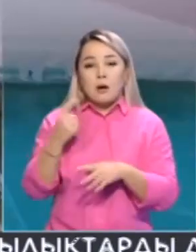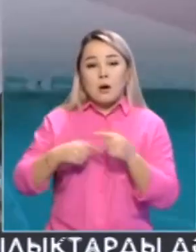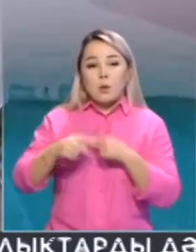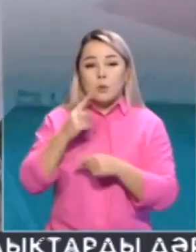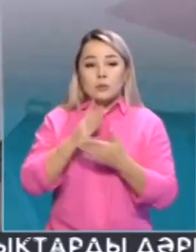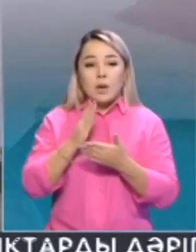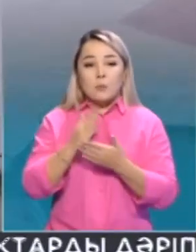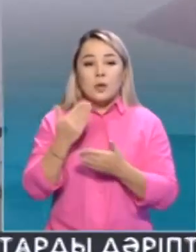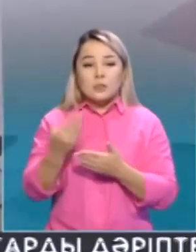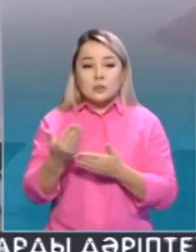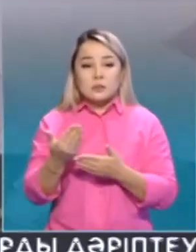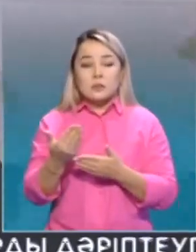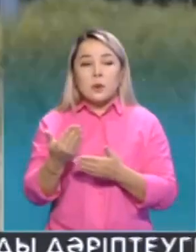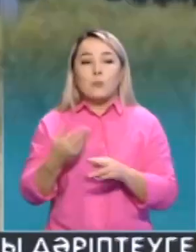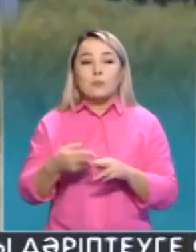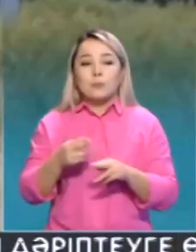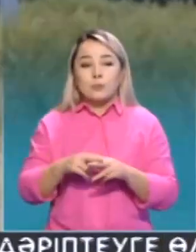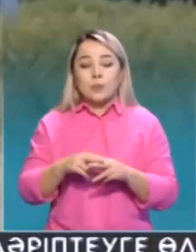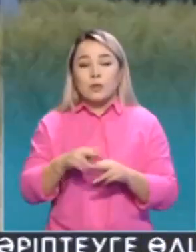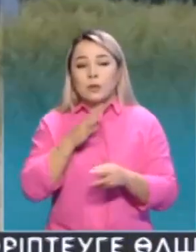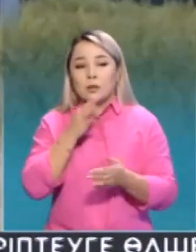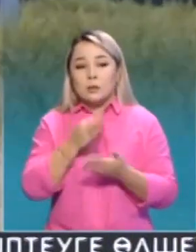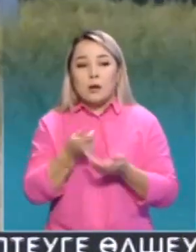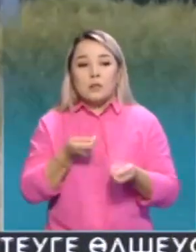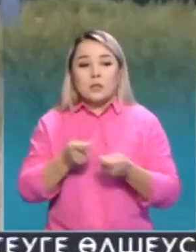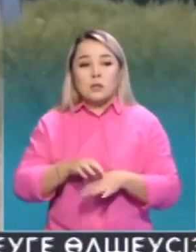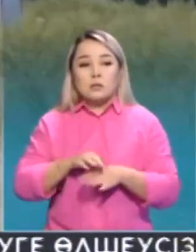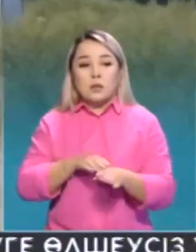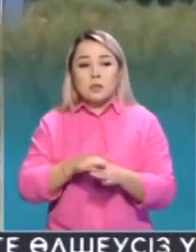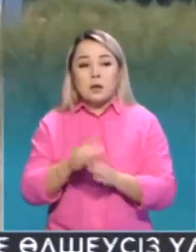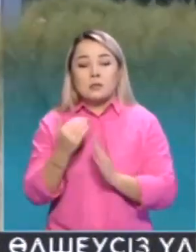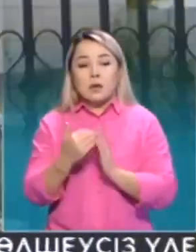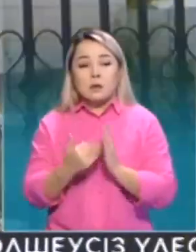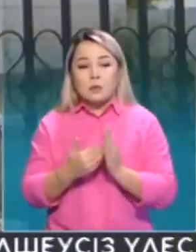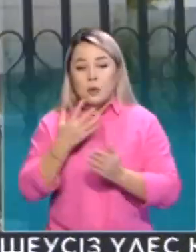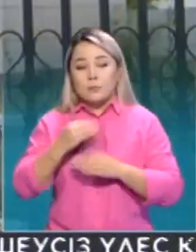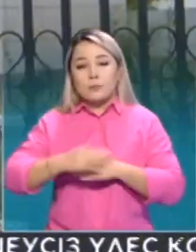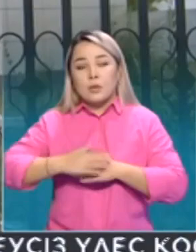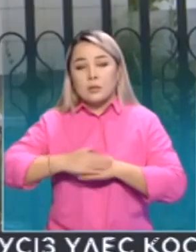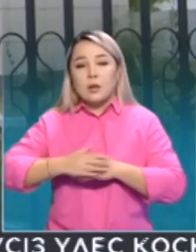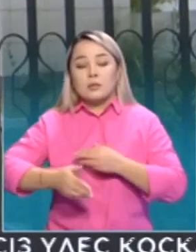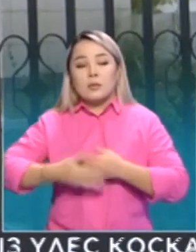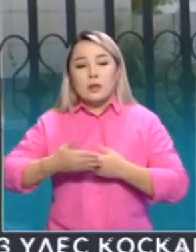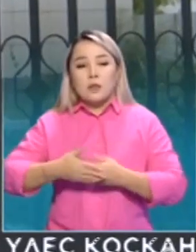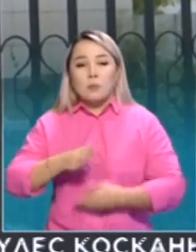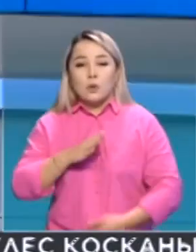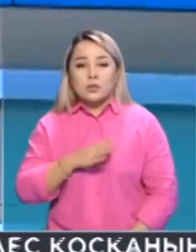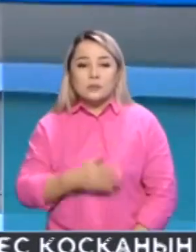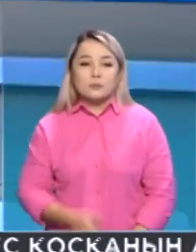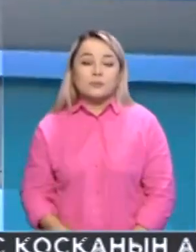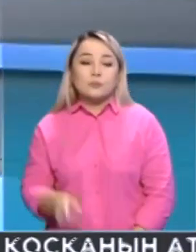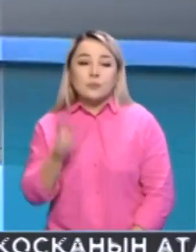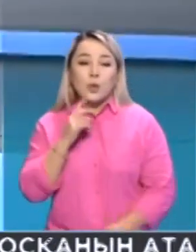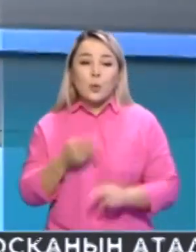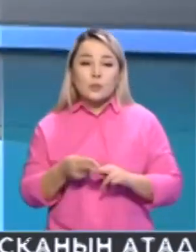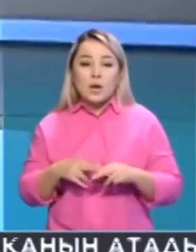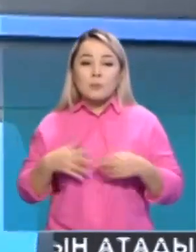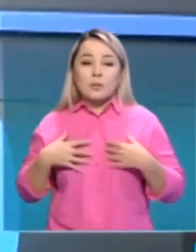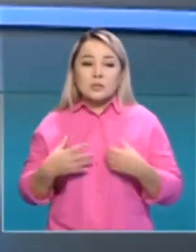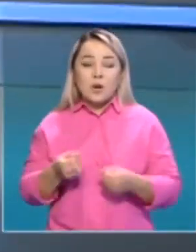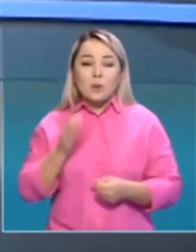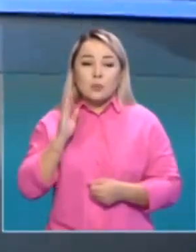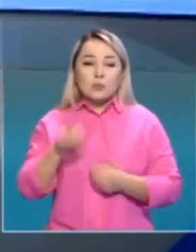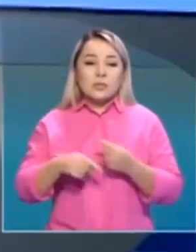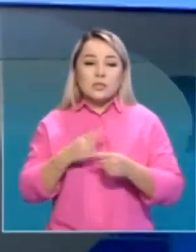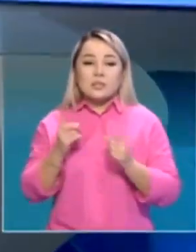өтті. Бұған көз жұмған лауазымды тұлғалар тәртіптік жауапкершілікке тартылды. Әзірге айтарымыз осы.